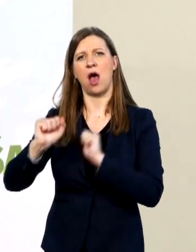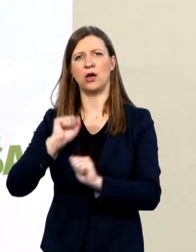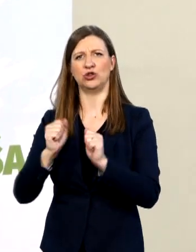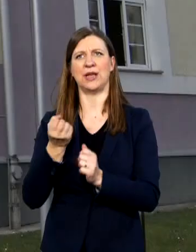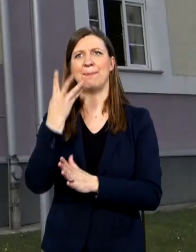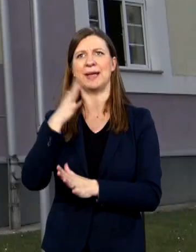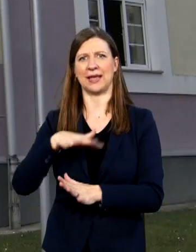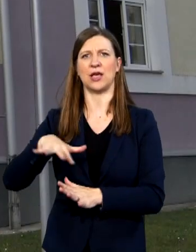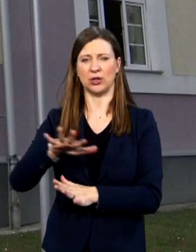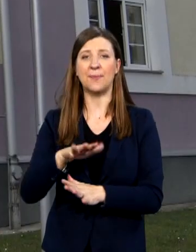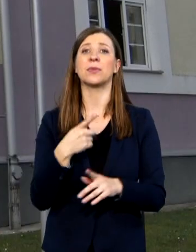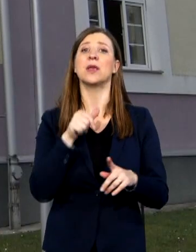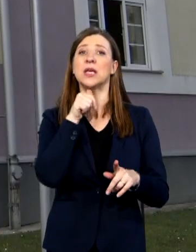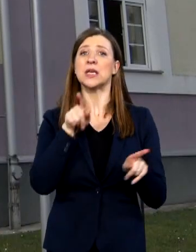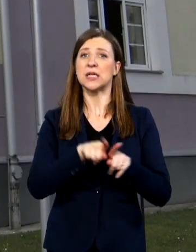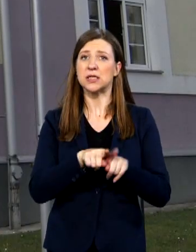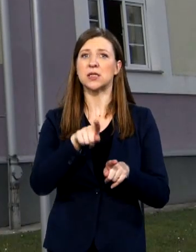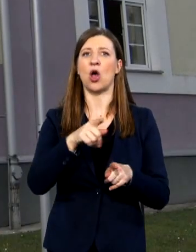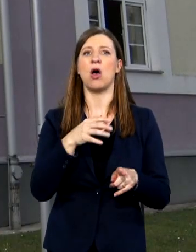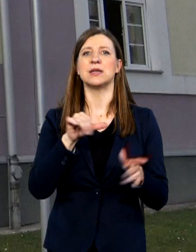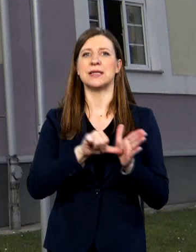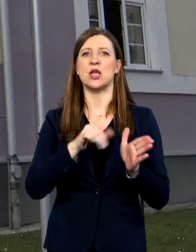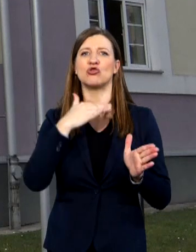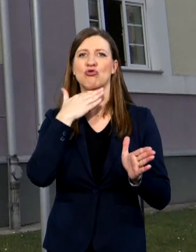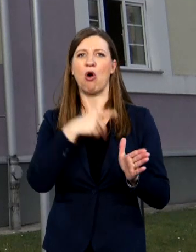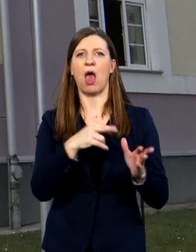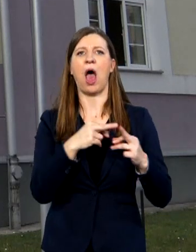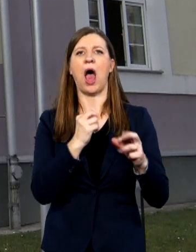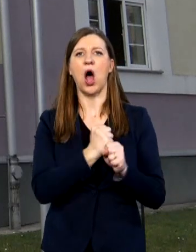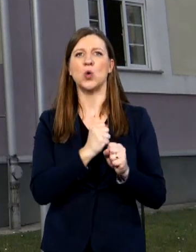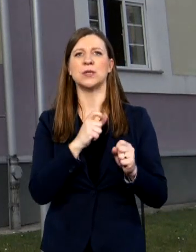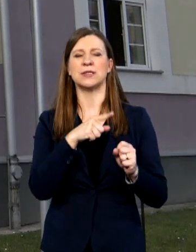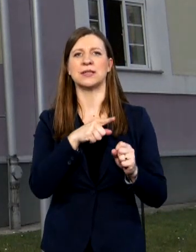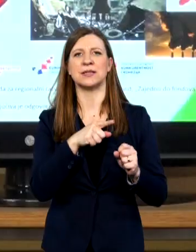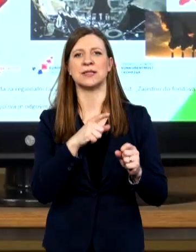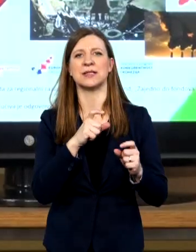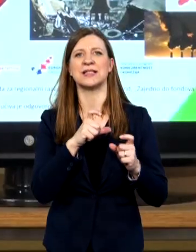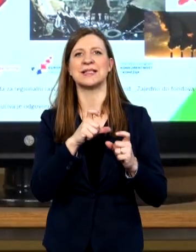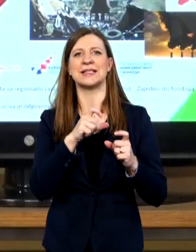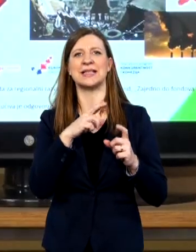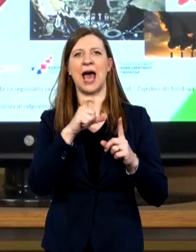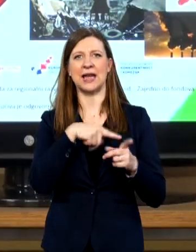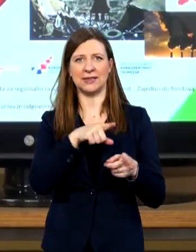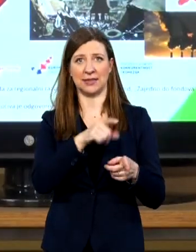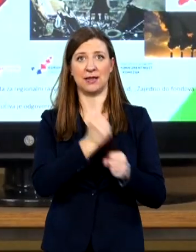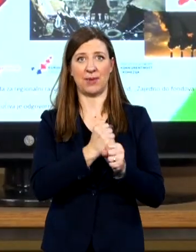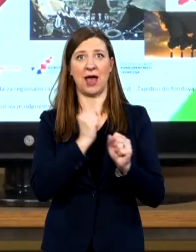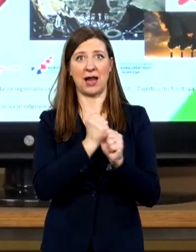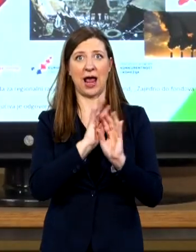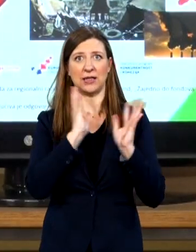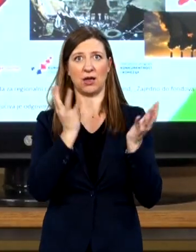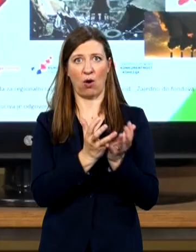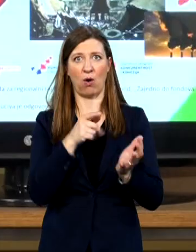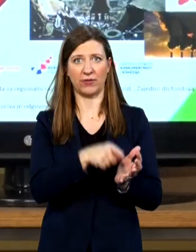na području grada Garešnice, u srednjoj školi Augusta Šenoje u Garešnici održana je eko-radionica. Učenici su tako